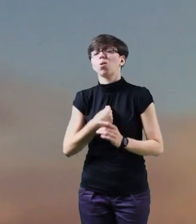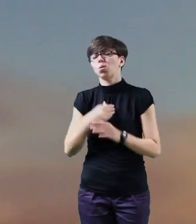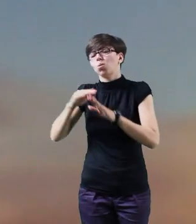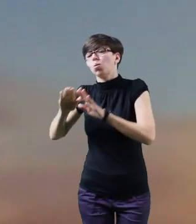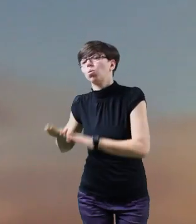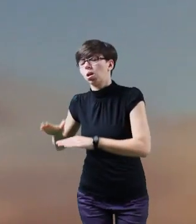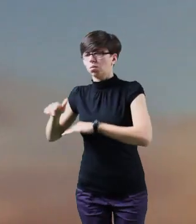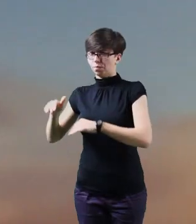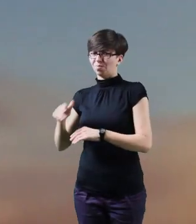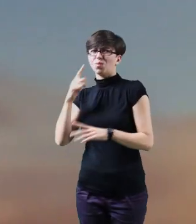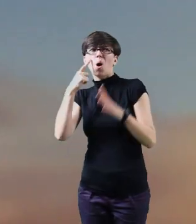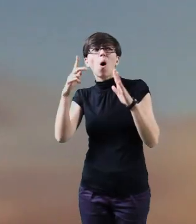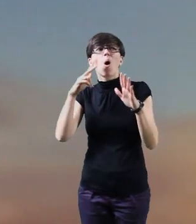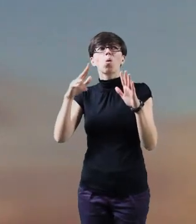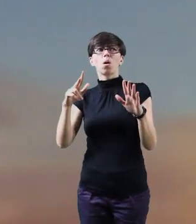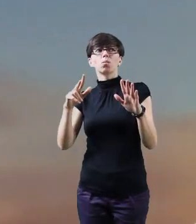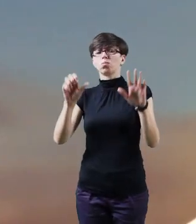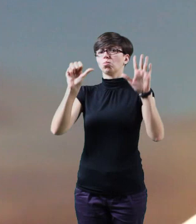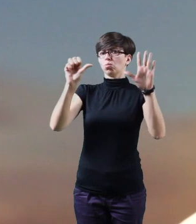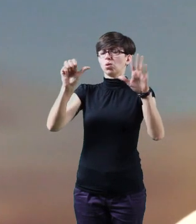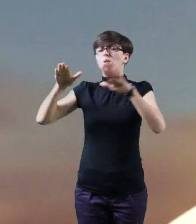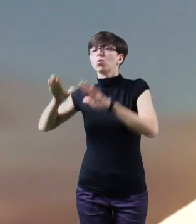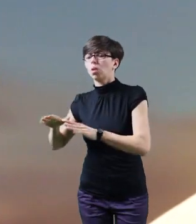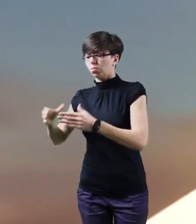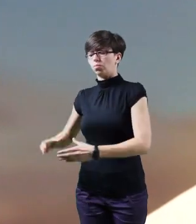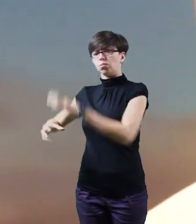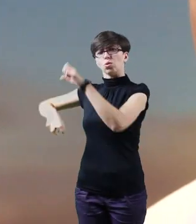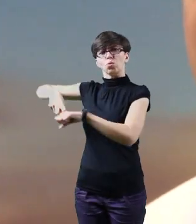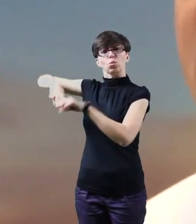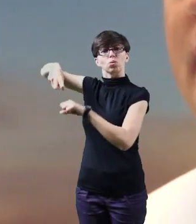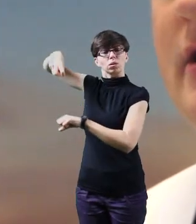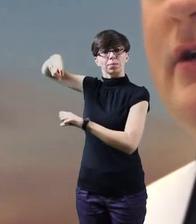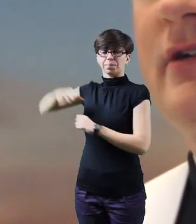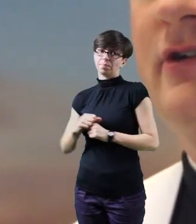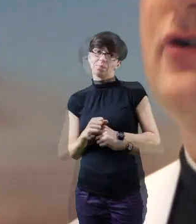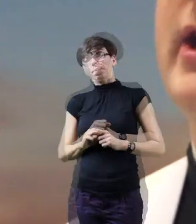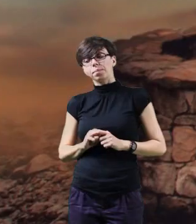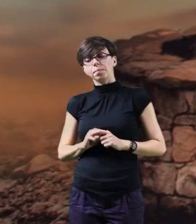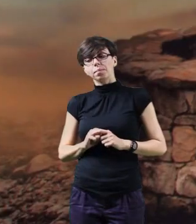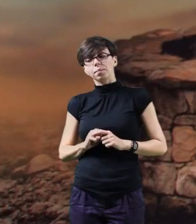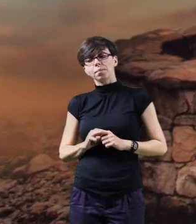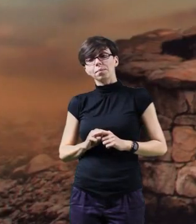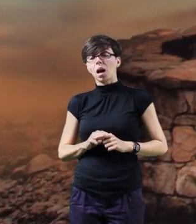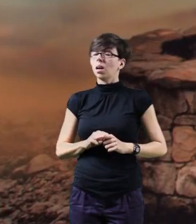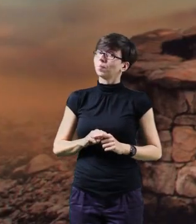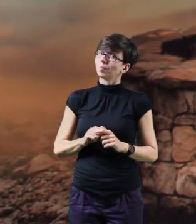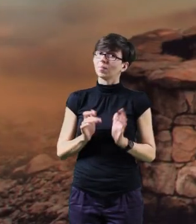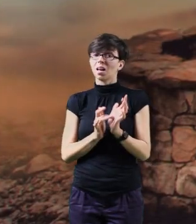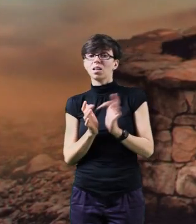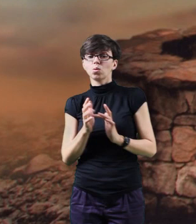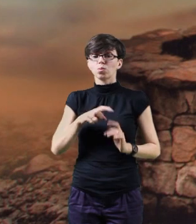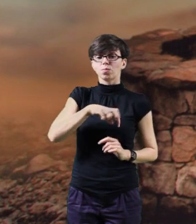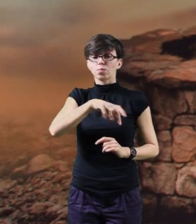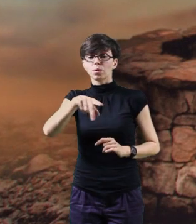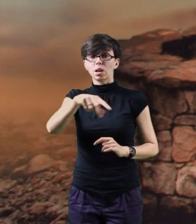to około godziny 6:00 Moi drodzy droga Jezusa wjedzie na